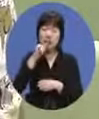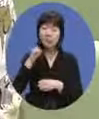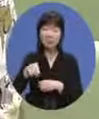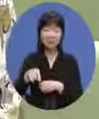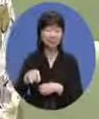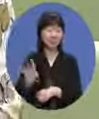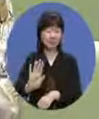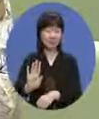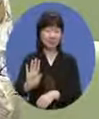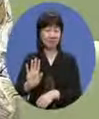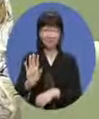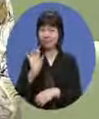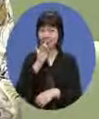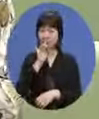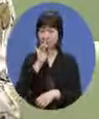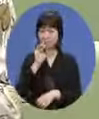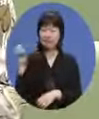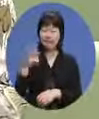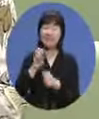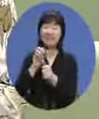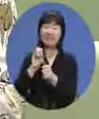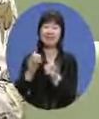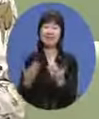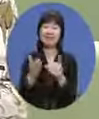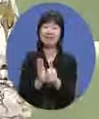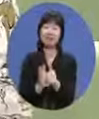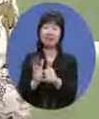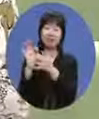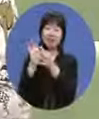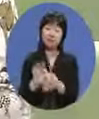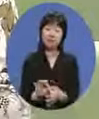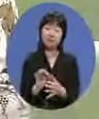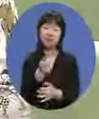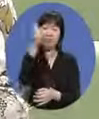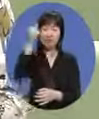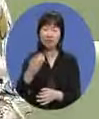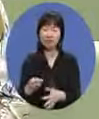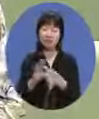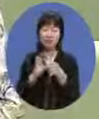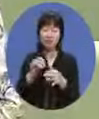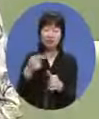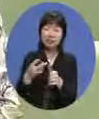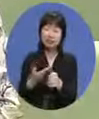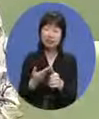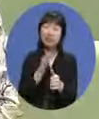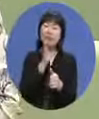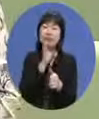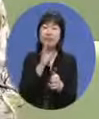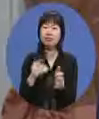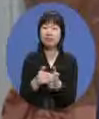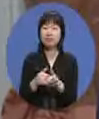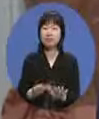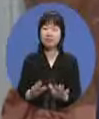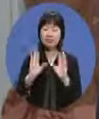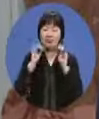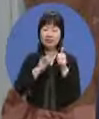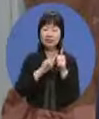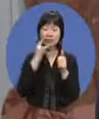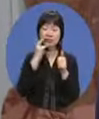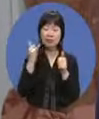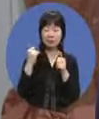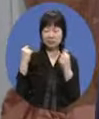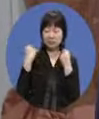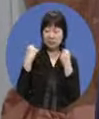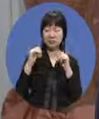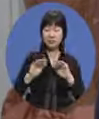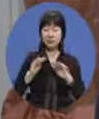때 던지면 안 돼. 또 얘기해 주시는 거예요. 끊임없이 여러 번에 걸쳐 가르쳐 주시는 거지. 네네. 아이를 부모의 어떤